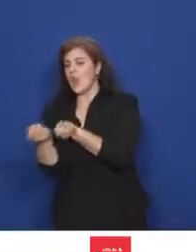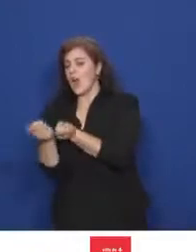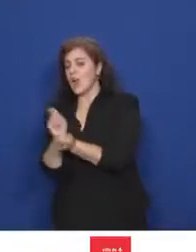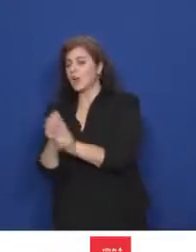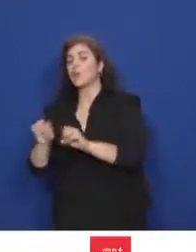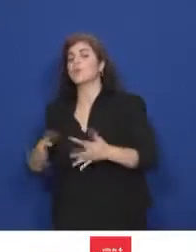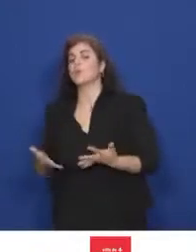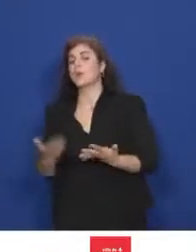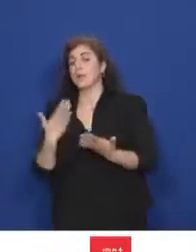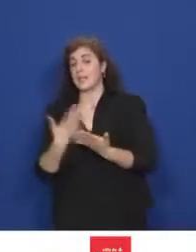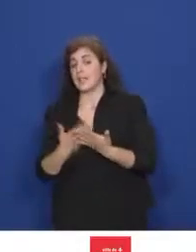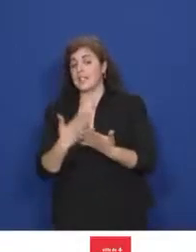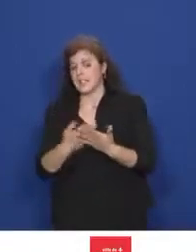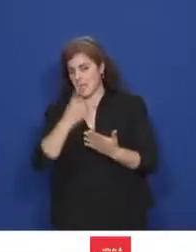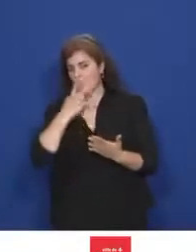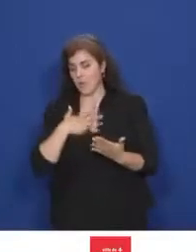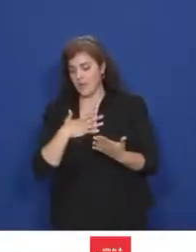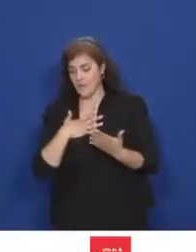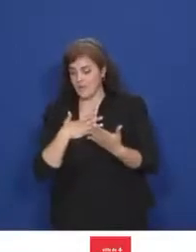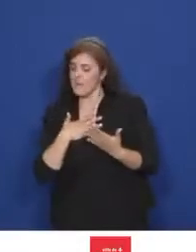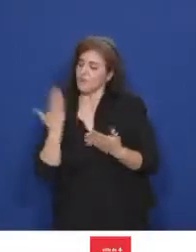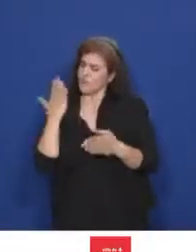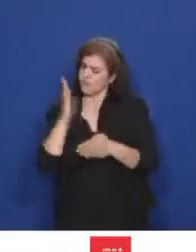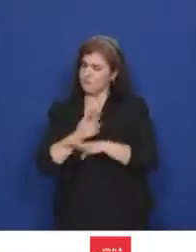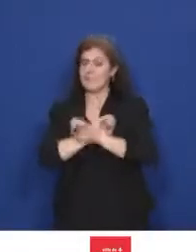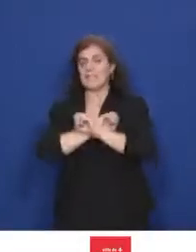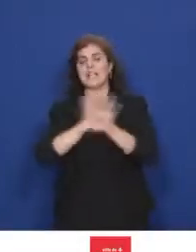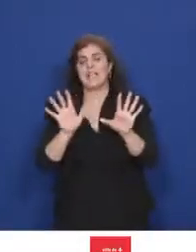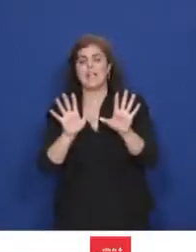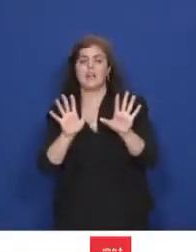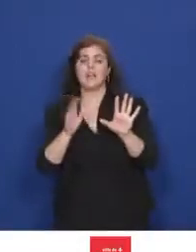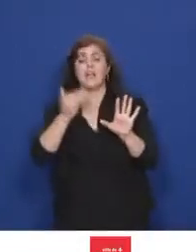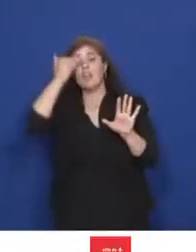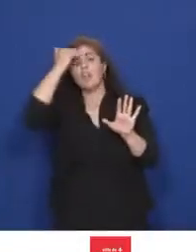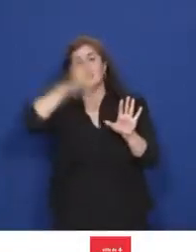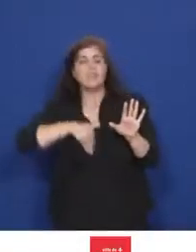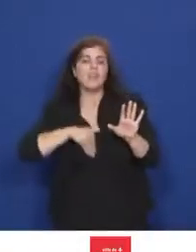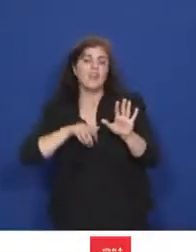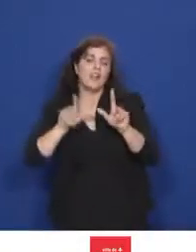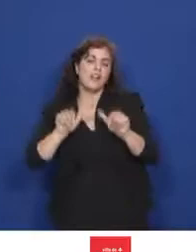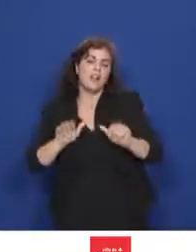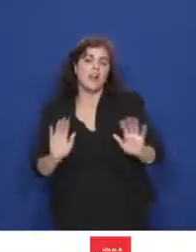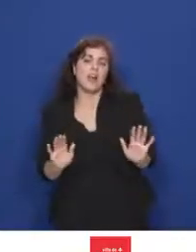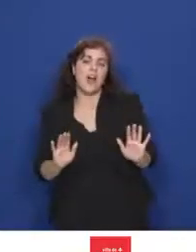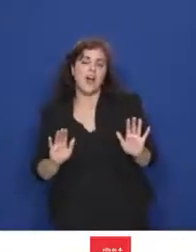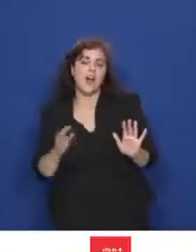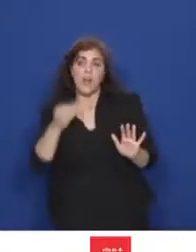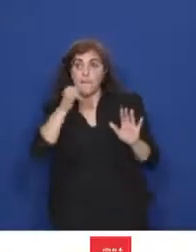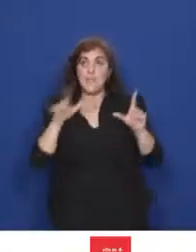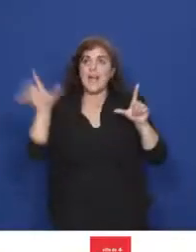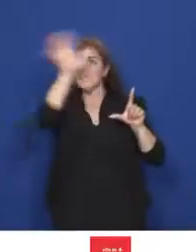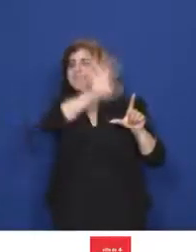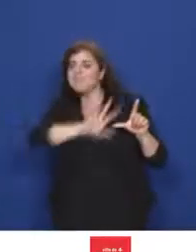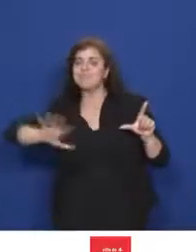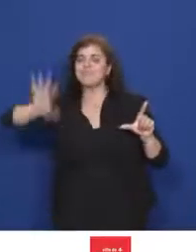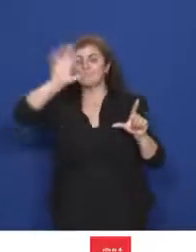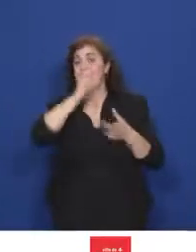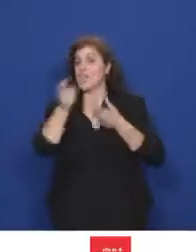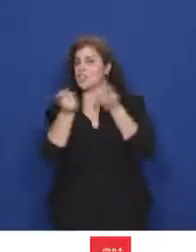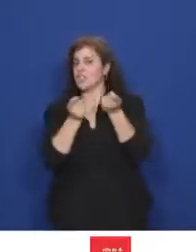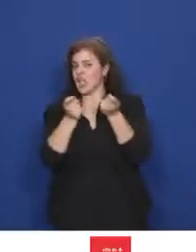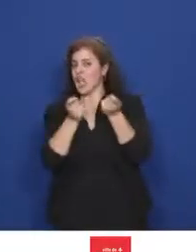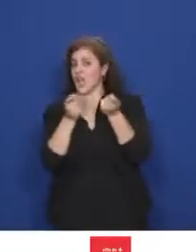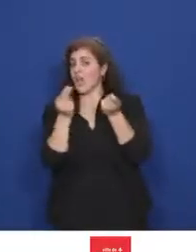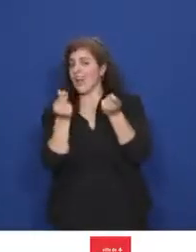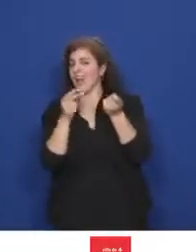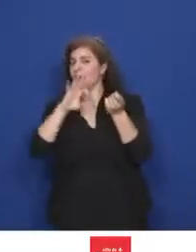ça devrait être développé, même si je sais bien que c'est de façon importante au niveau de la métropole que les choses peuvent se passer, mais je pense